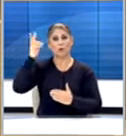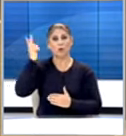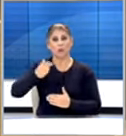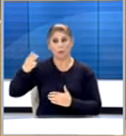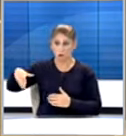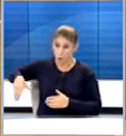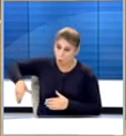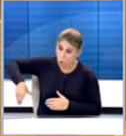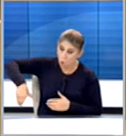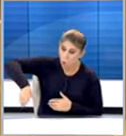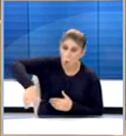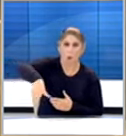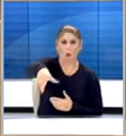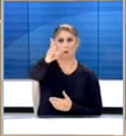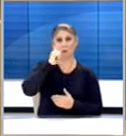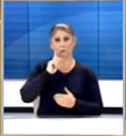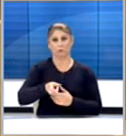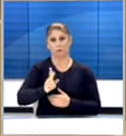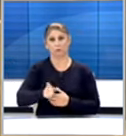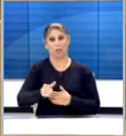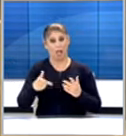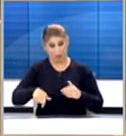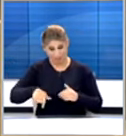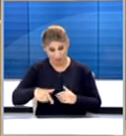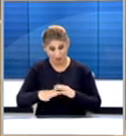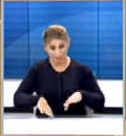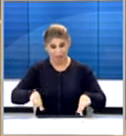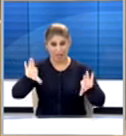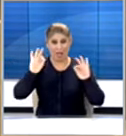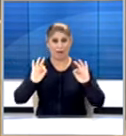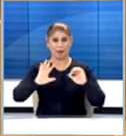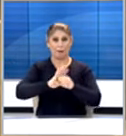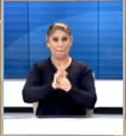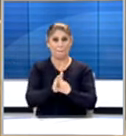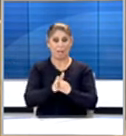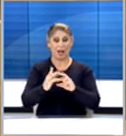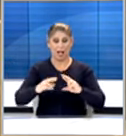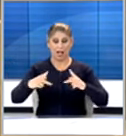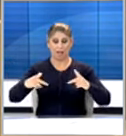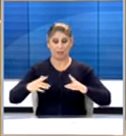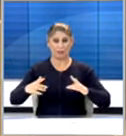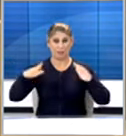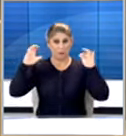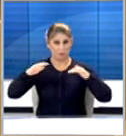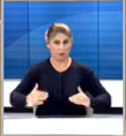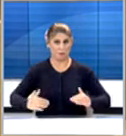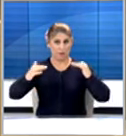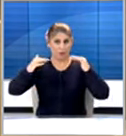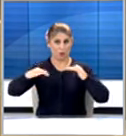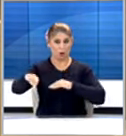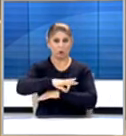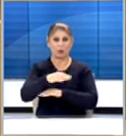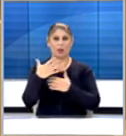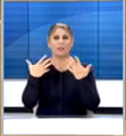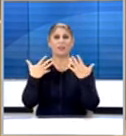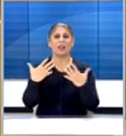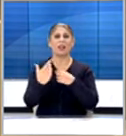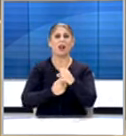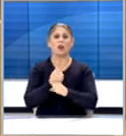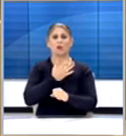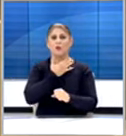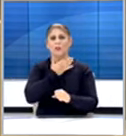και σήμερα, αν ξεκινούσε η υλοποίηση ενός πλήρους αντιπλημμυρικού σχεδίου στον Κηφισό, θα χρειαζόταν 10 χρόνια για να